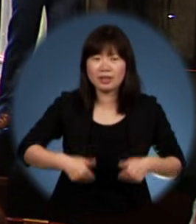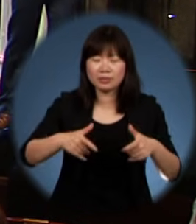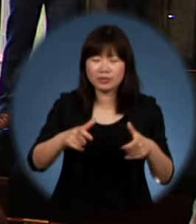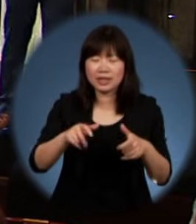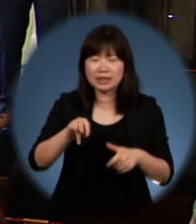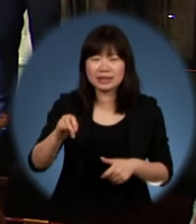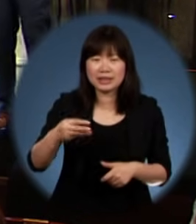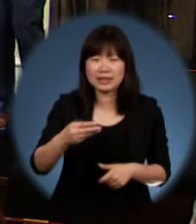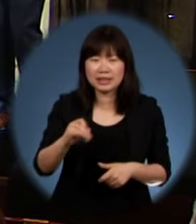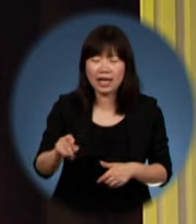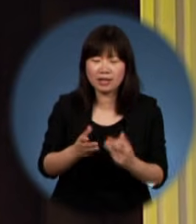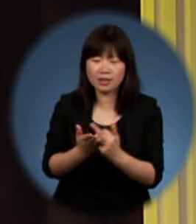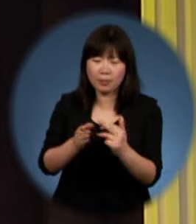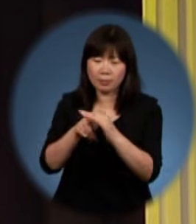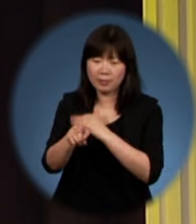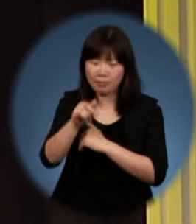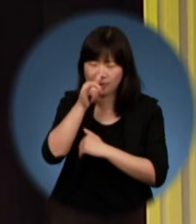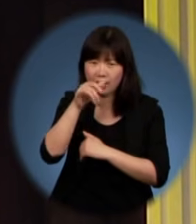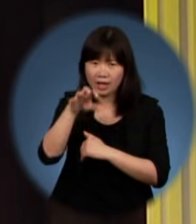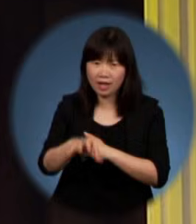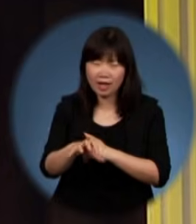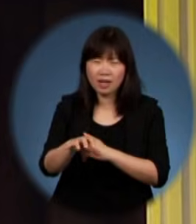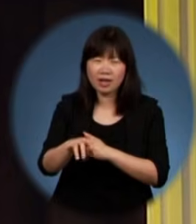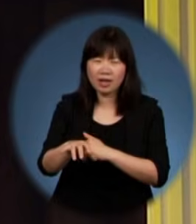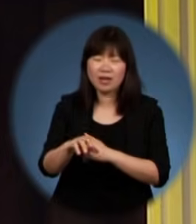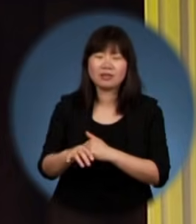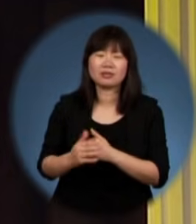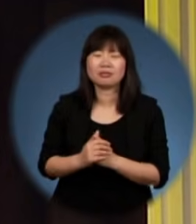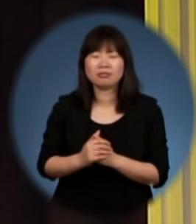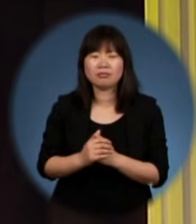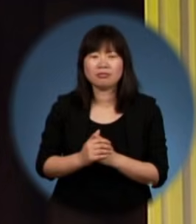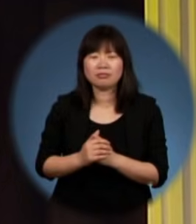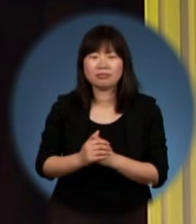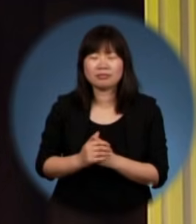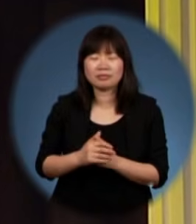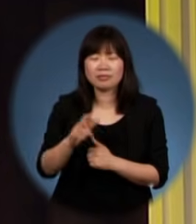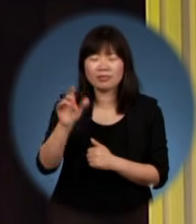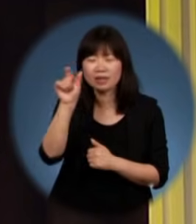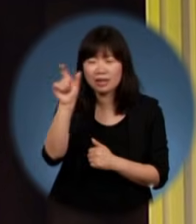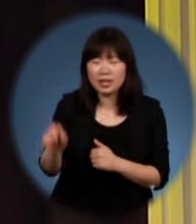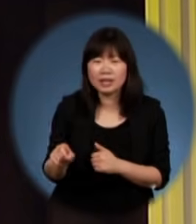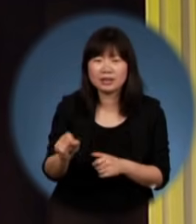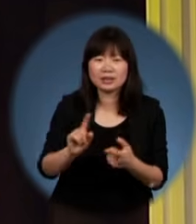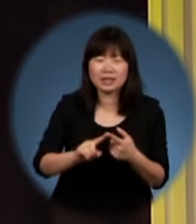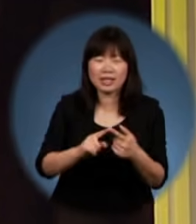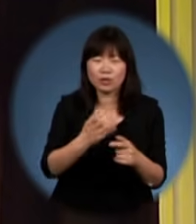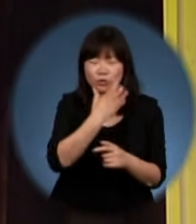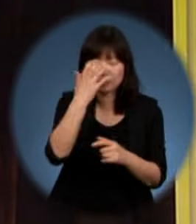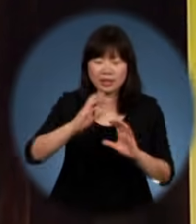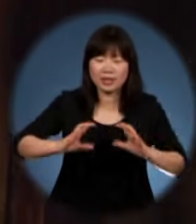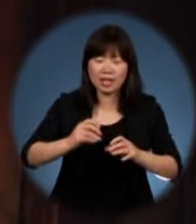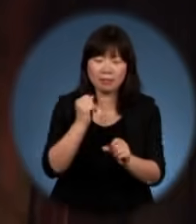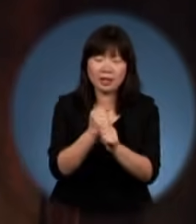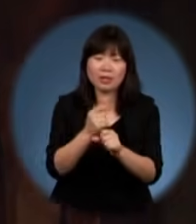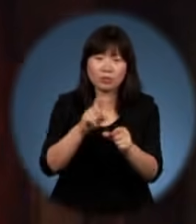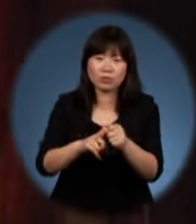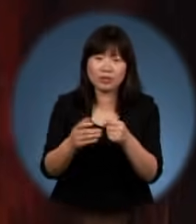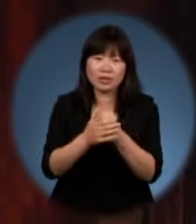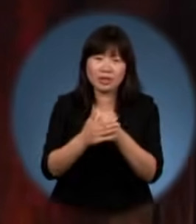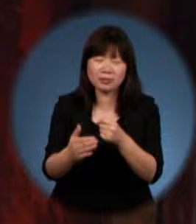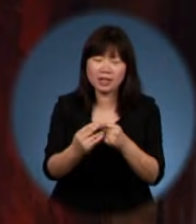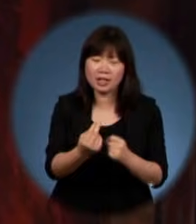7 야 를 찾아갑니다 그곳에 참조를 설득시키기 위해서 그 이탈리아의 이상국가를 성립하기 위해서 이 사람은